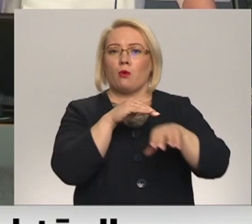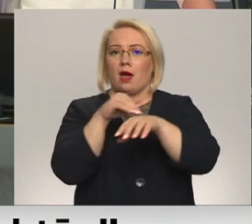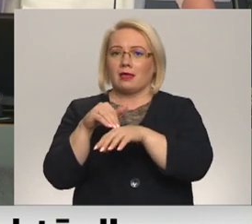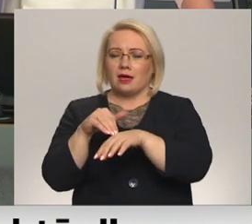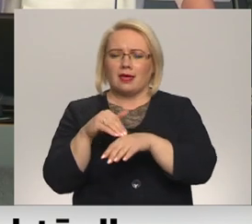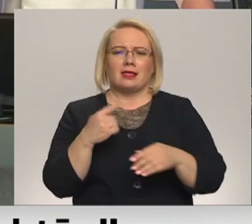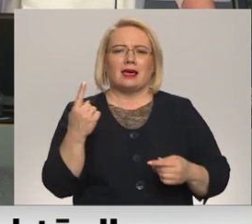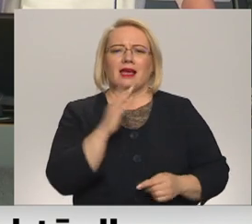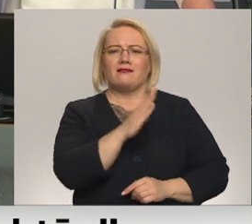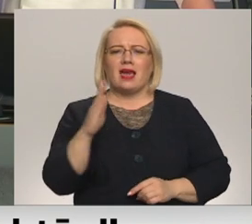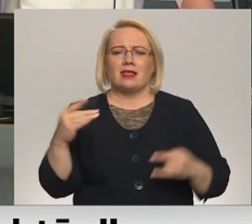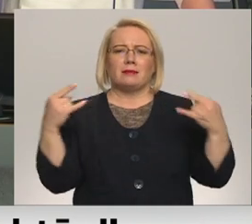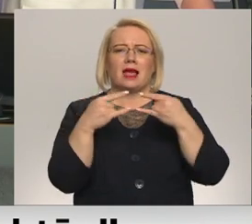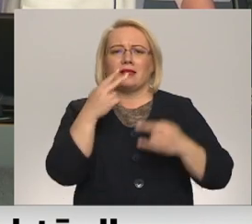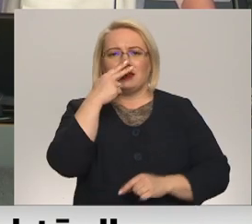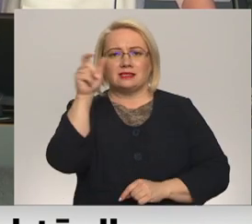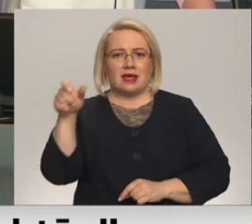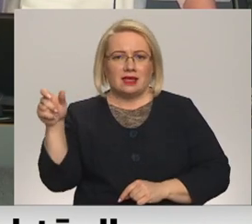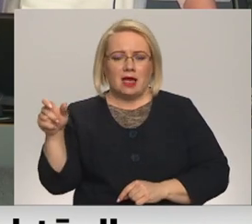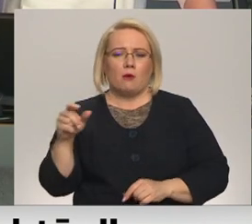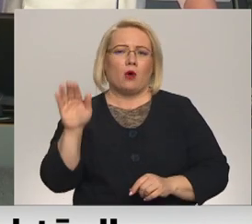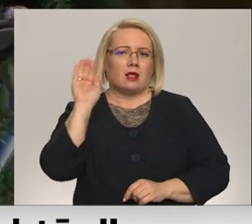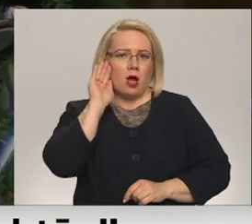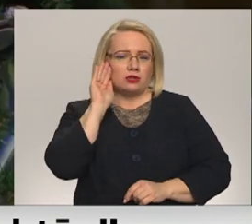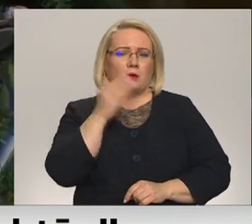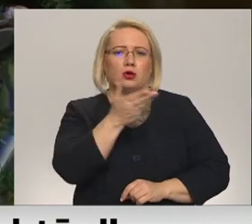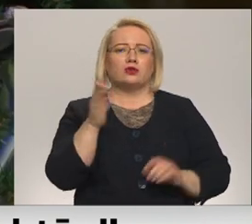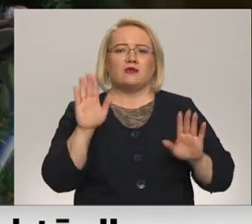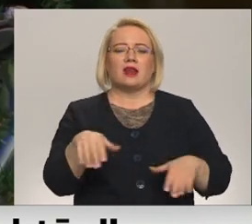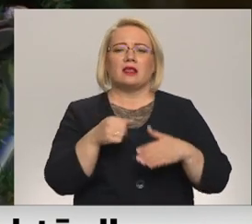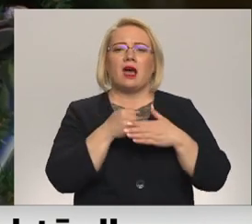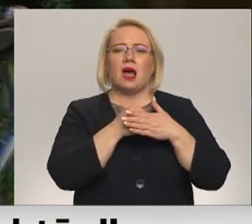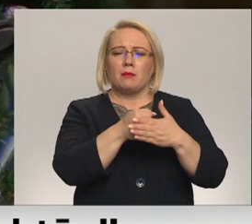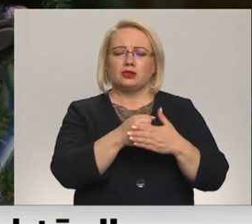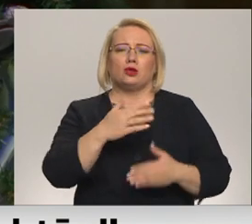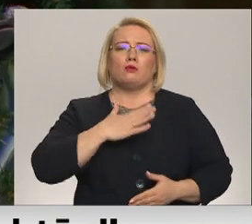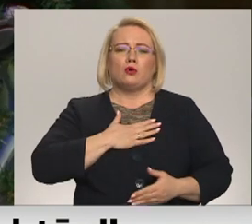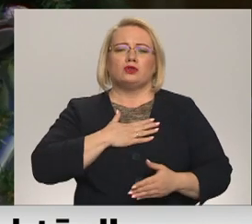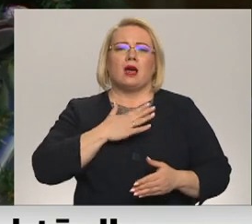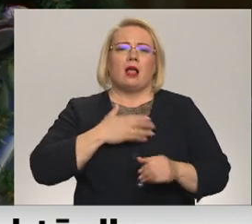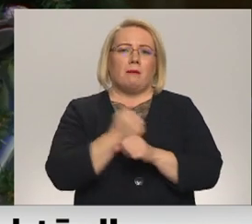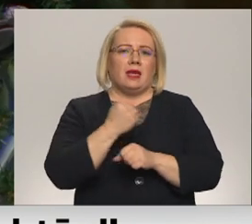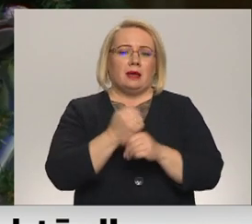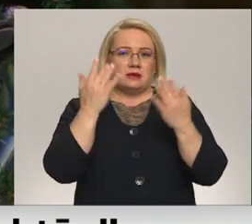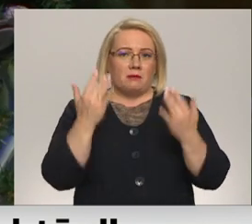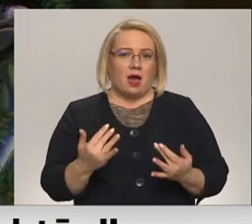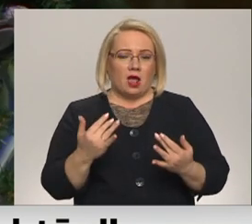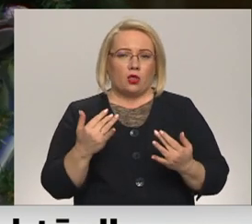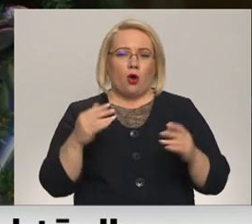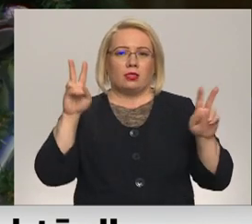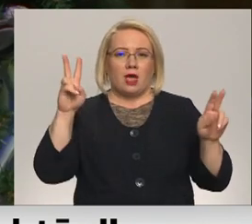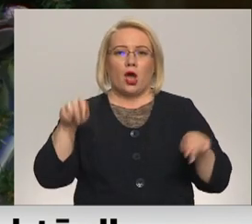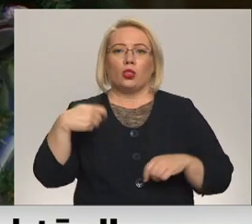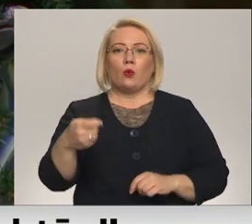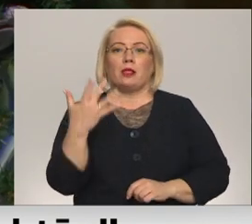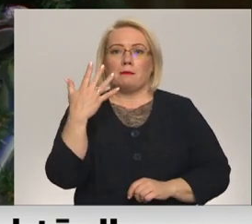televīzijas skatītājiem un radioklausītājiem tieši šajā brīdī, ka jūs joprojām varat atbalstīt mūsu labdarības maratonā dot 5. Ziedojot tās